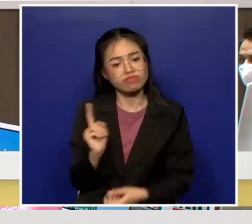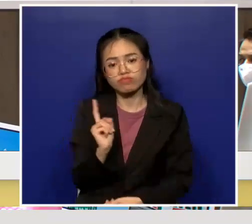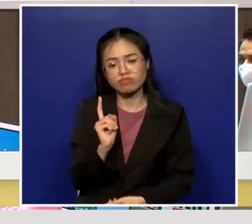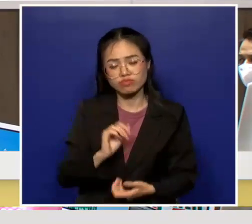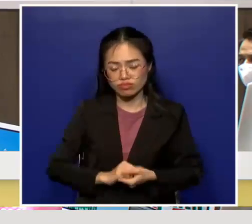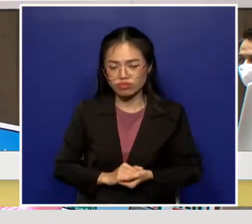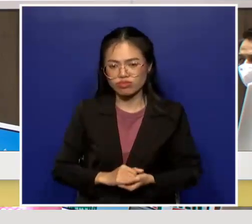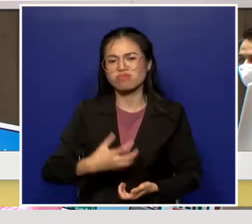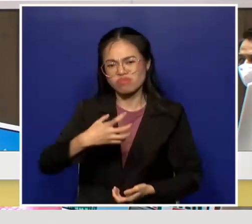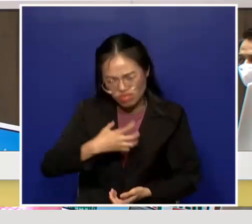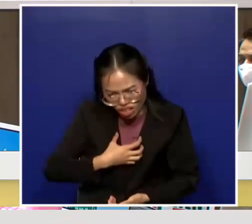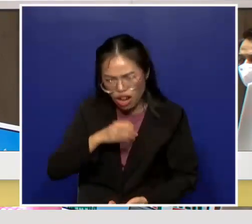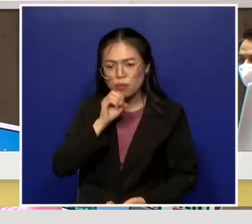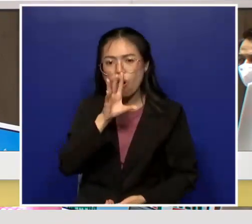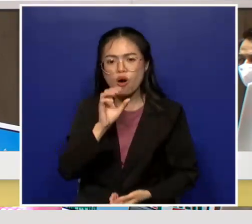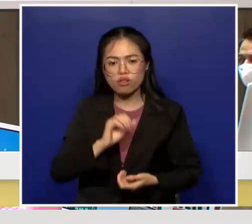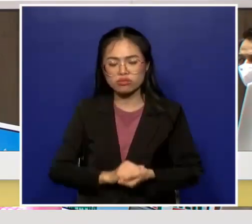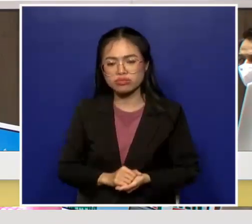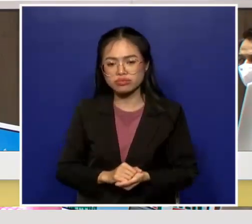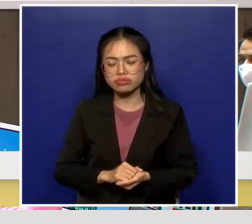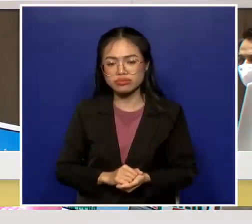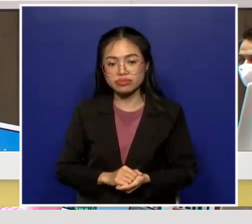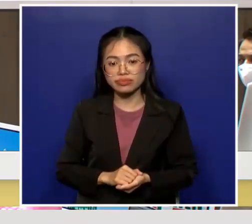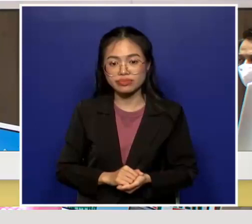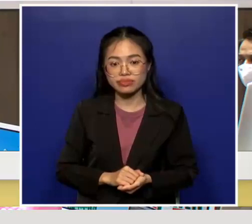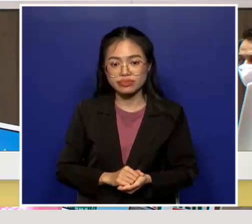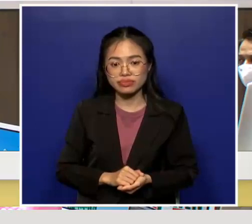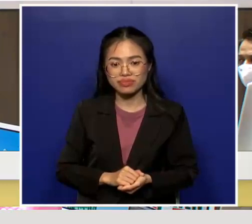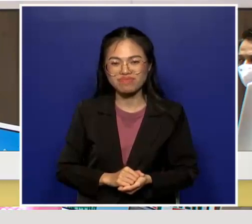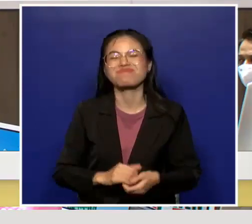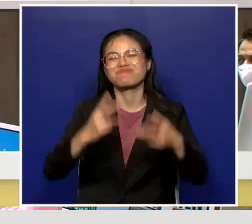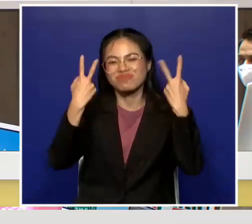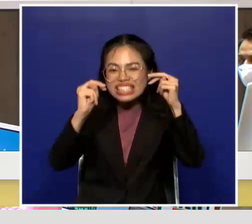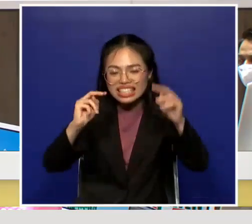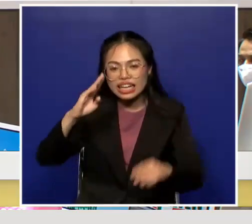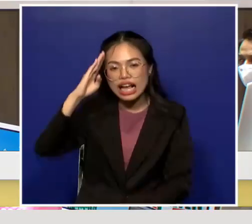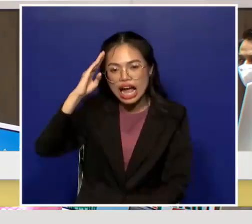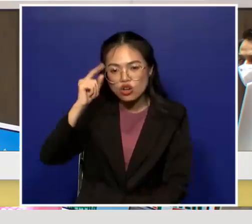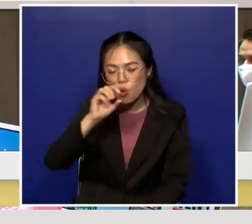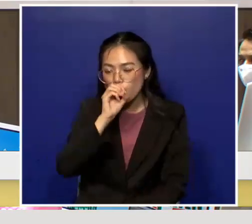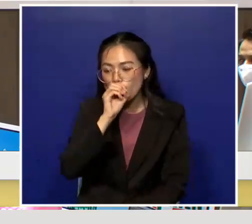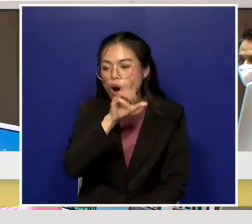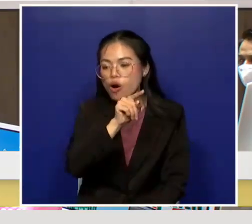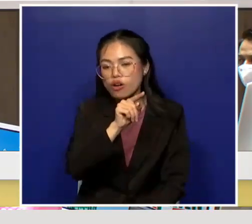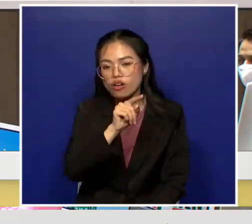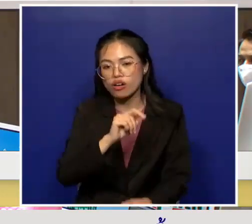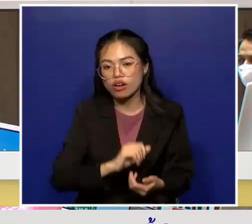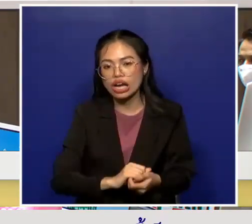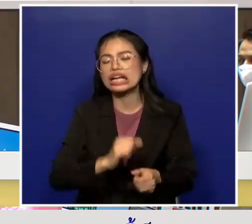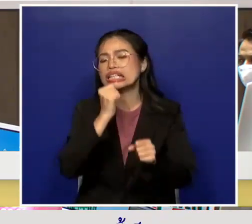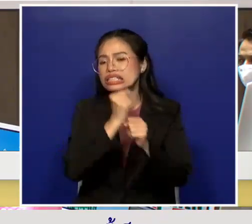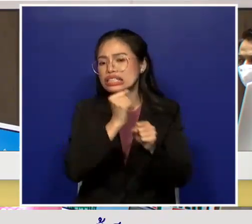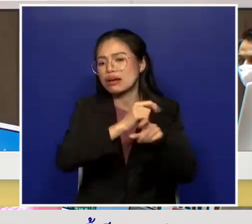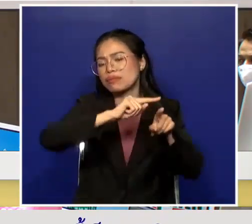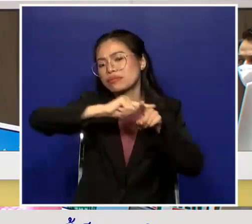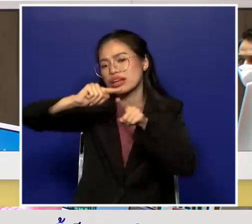ที่ผมอยากจะบอกก็คือว่าท่านนายกชอบอ้างว่าเขาทำทั้งหมดเนี้ยมัน